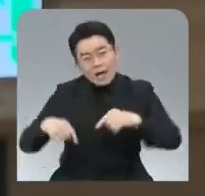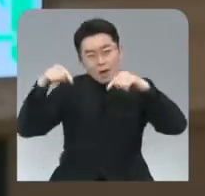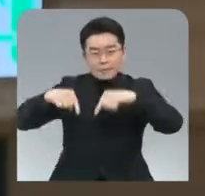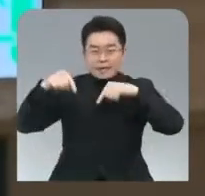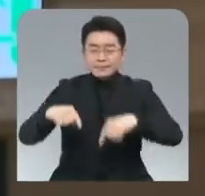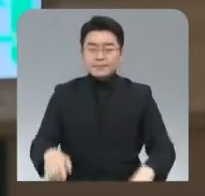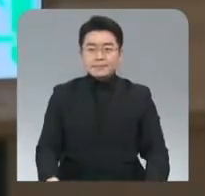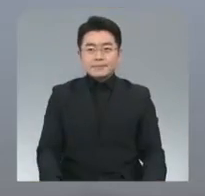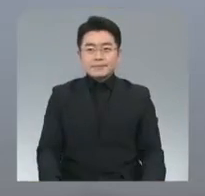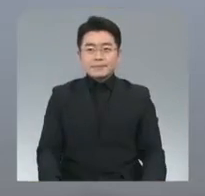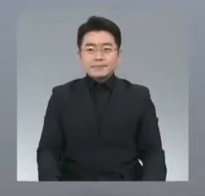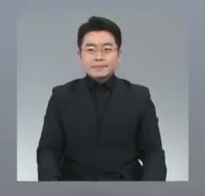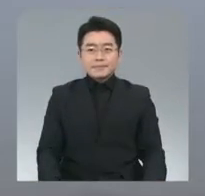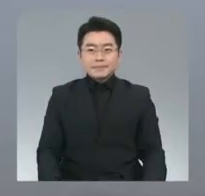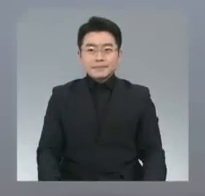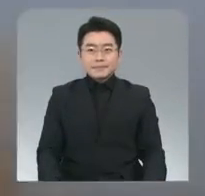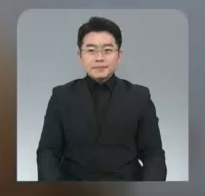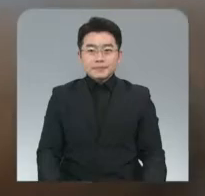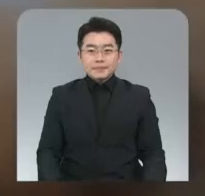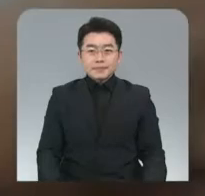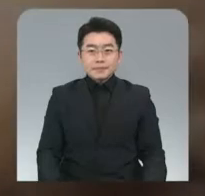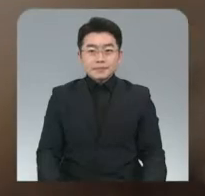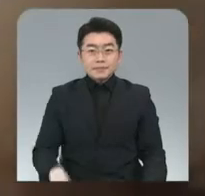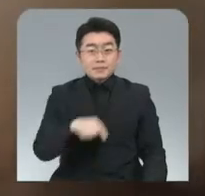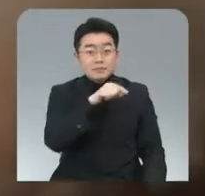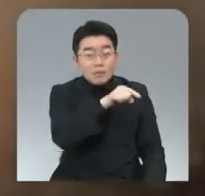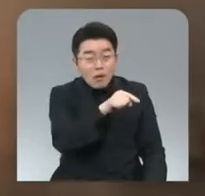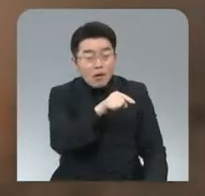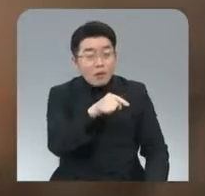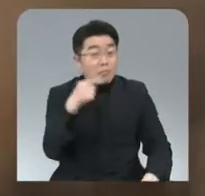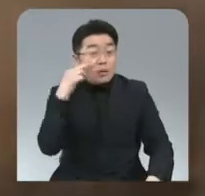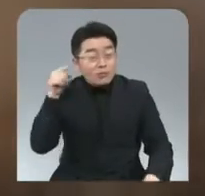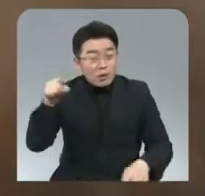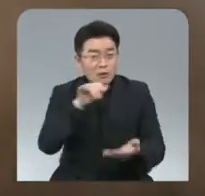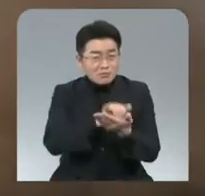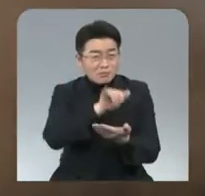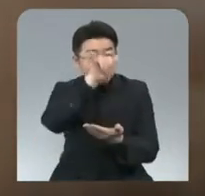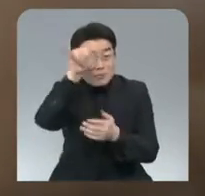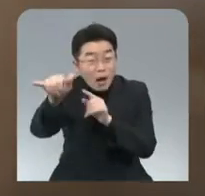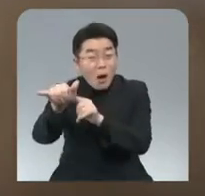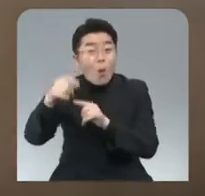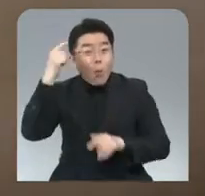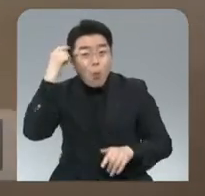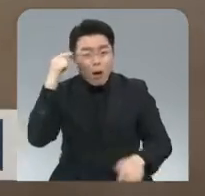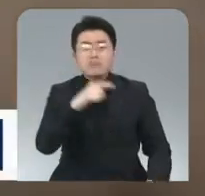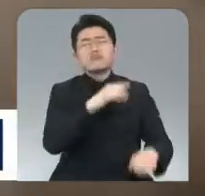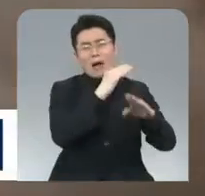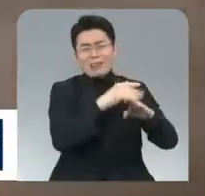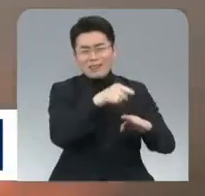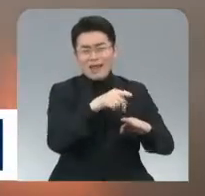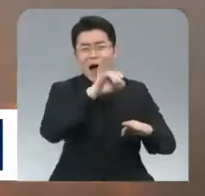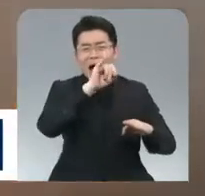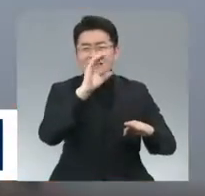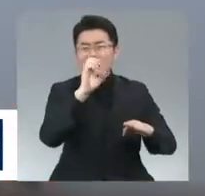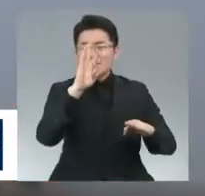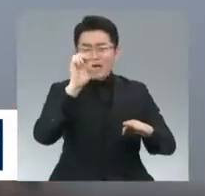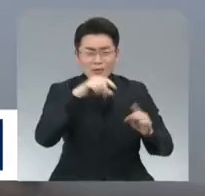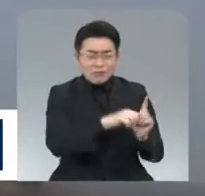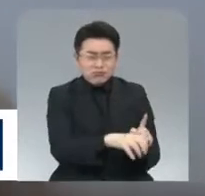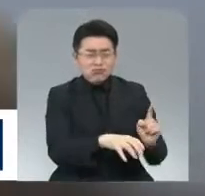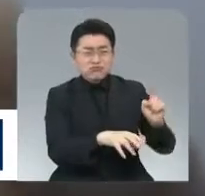尹氏が新政権発足前にアメリカ側と主な懸案について包括的かつ